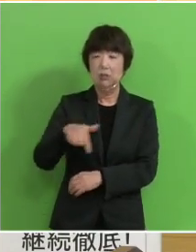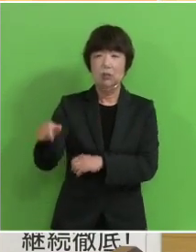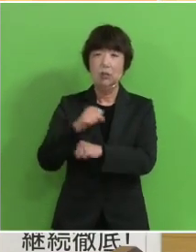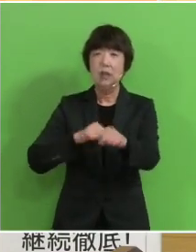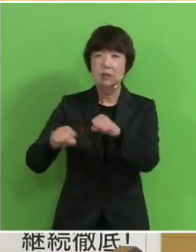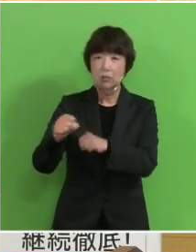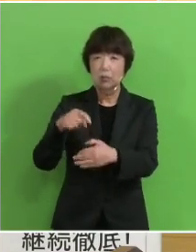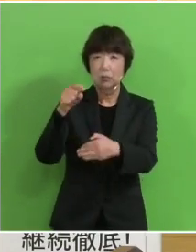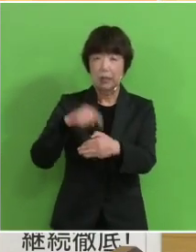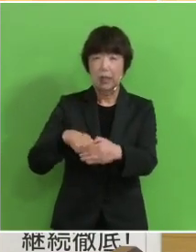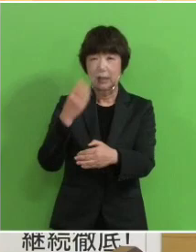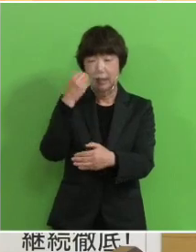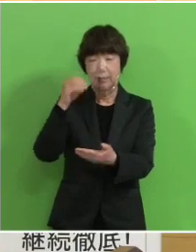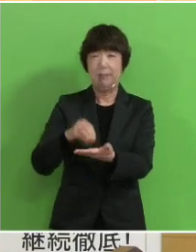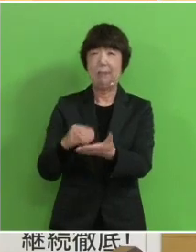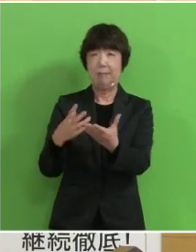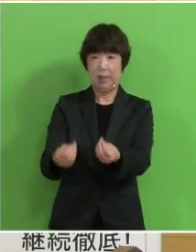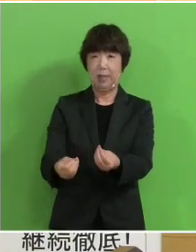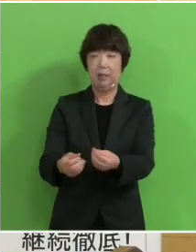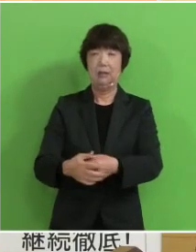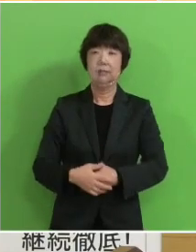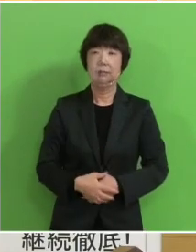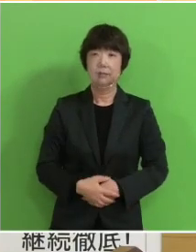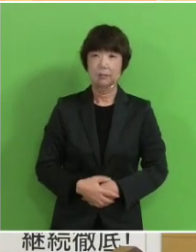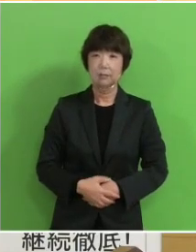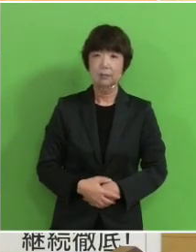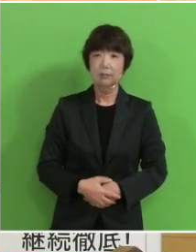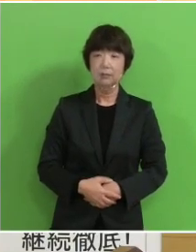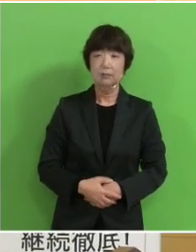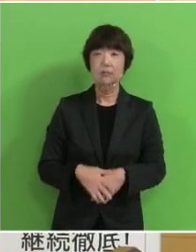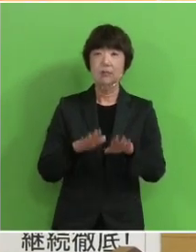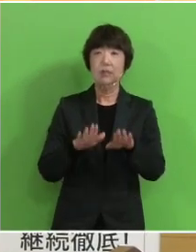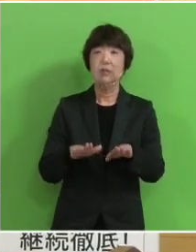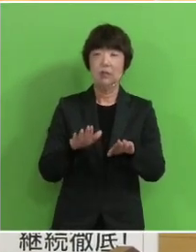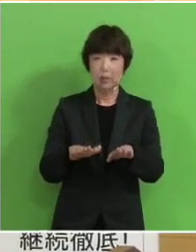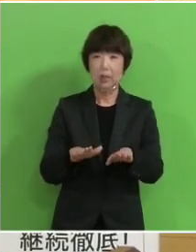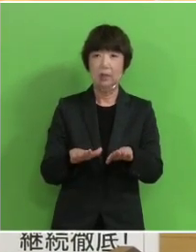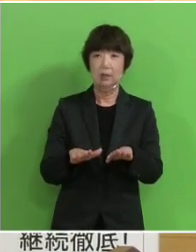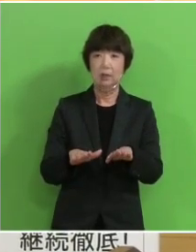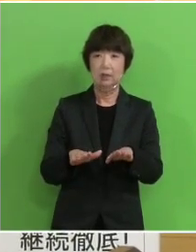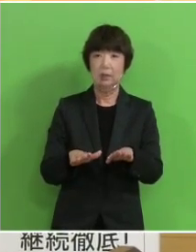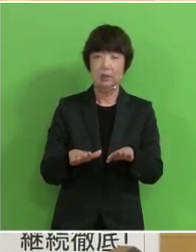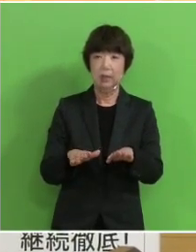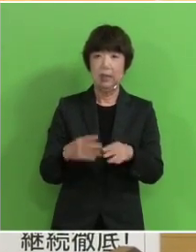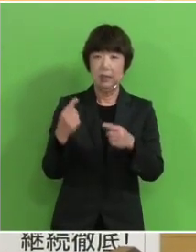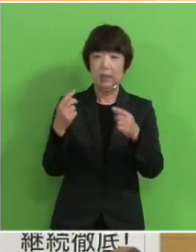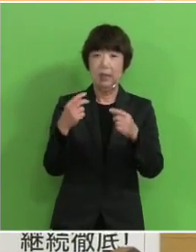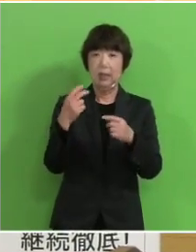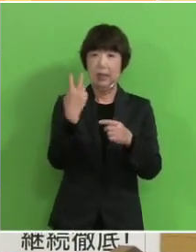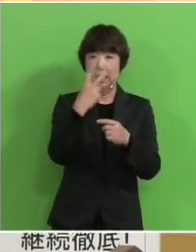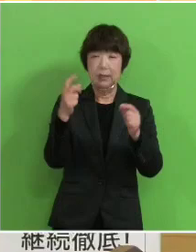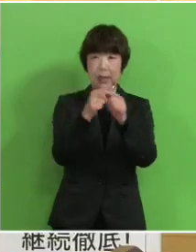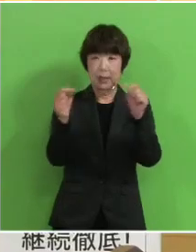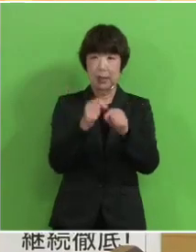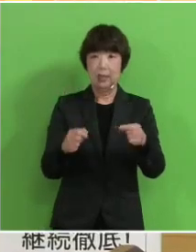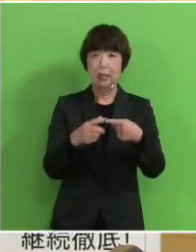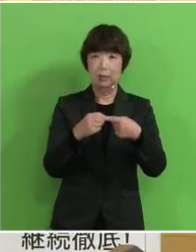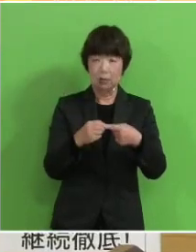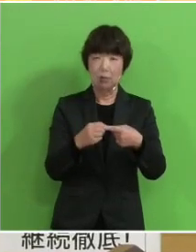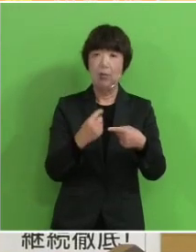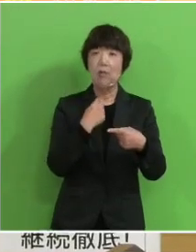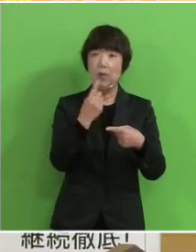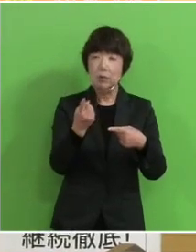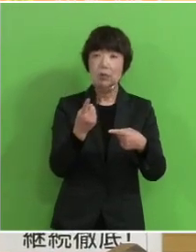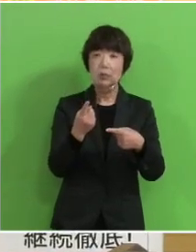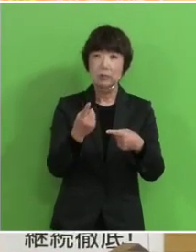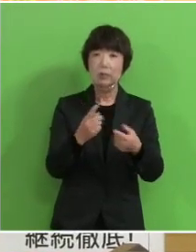確認されたものでございました本日は検査結果とそれからもう一点